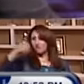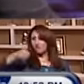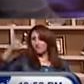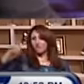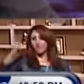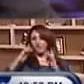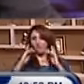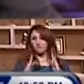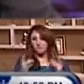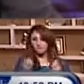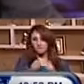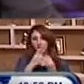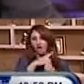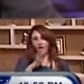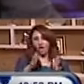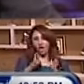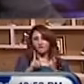مش